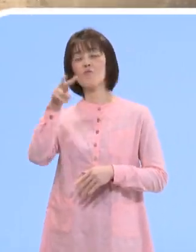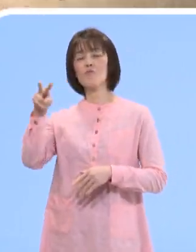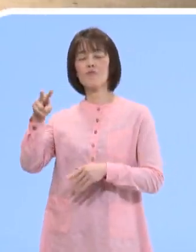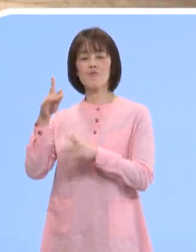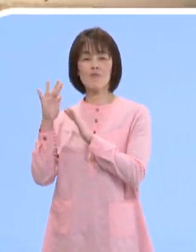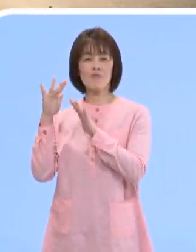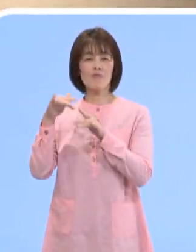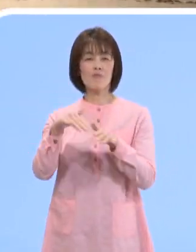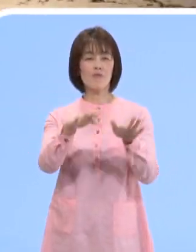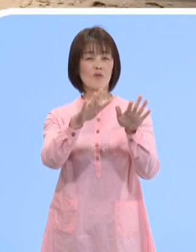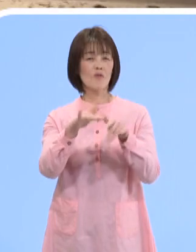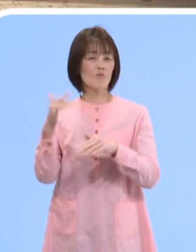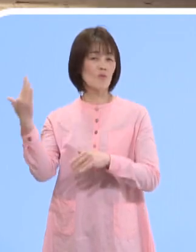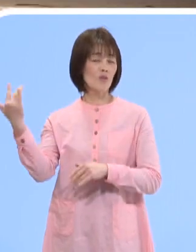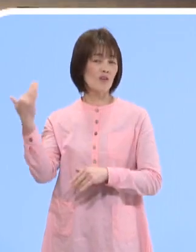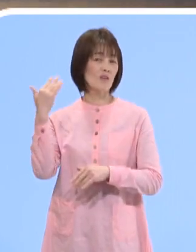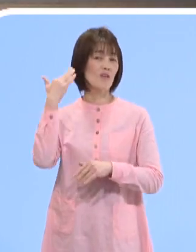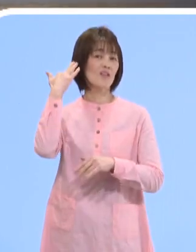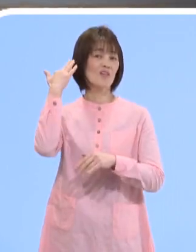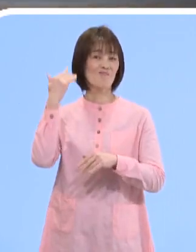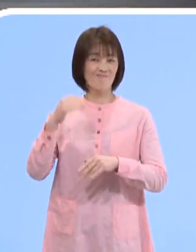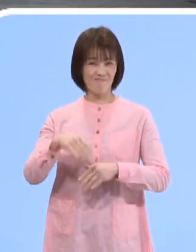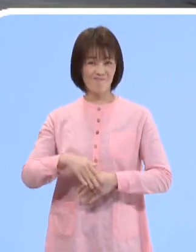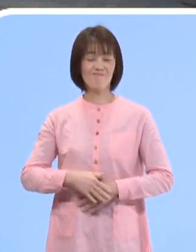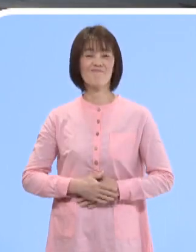の音を聞いていたそうです。